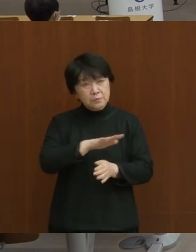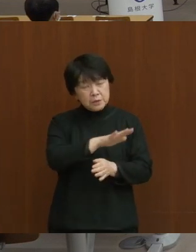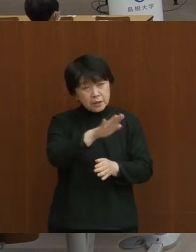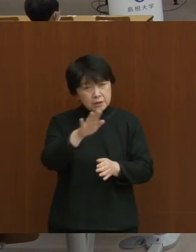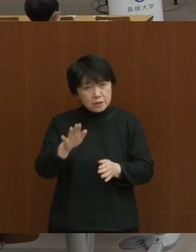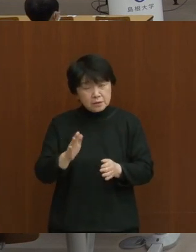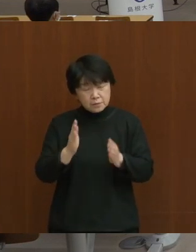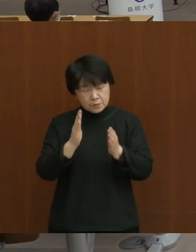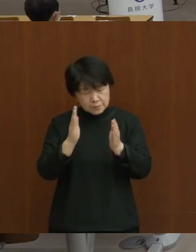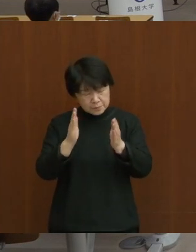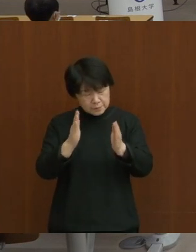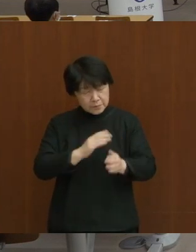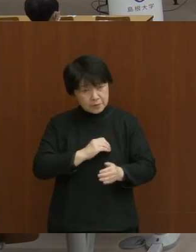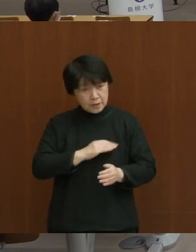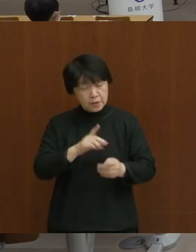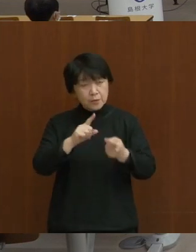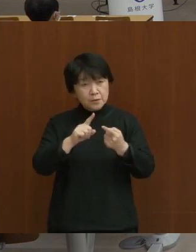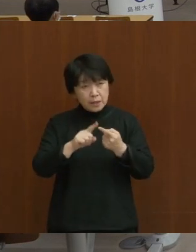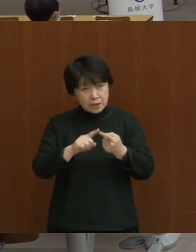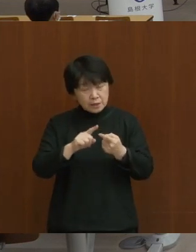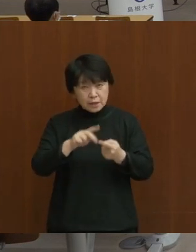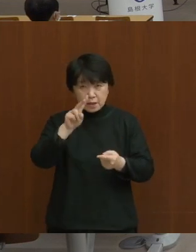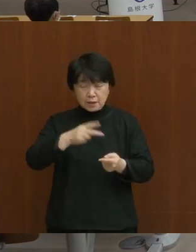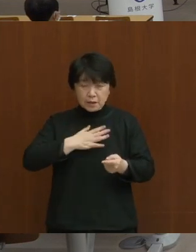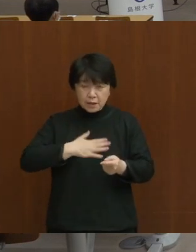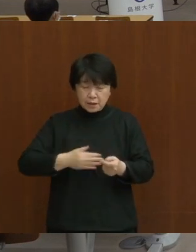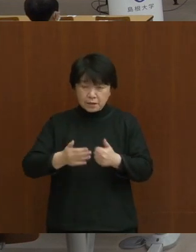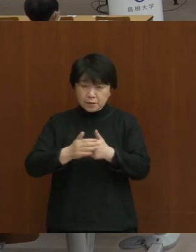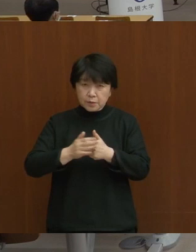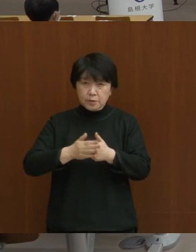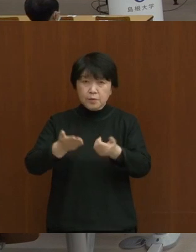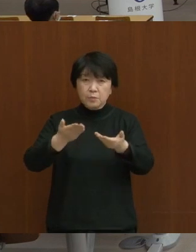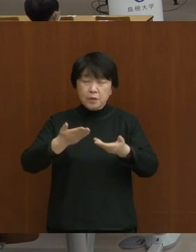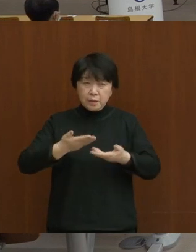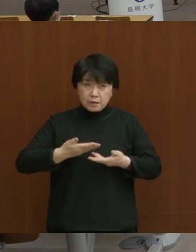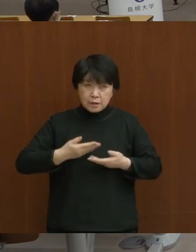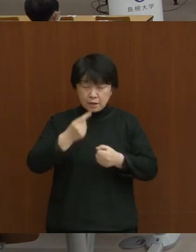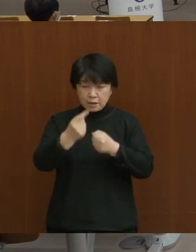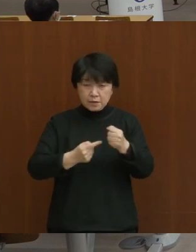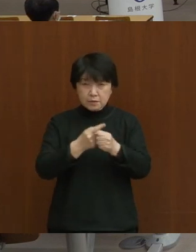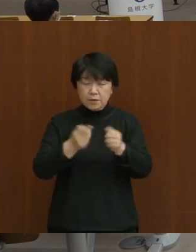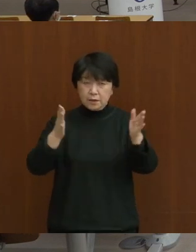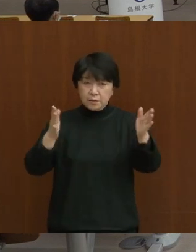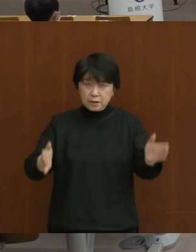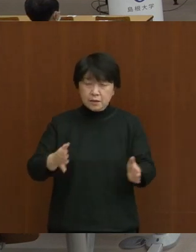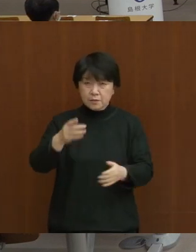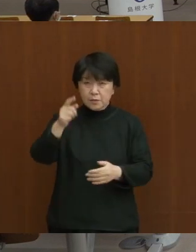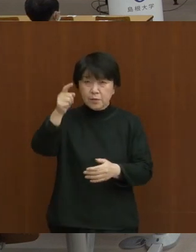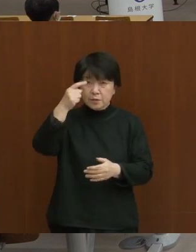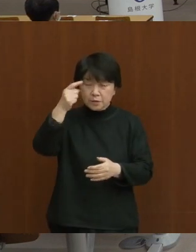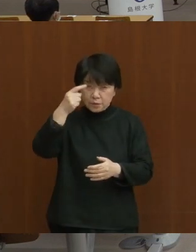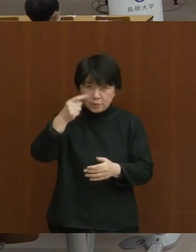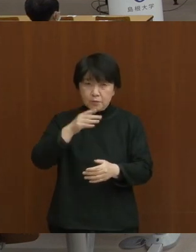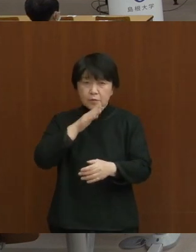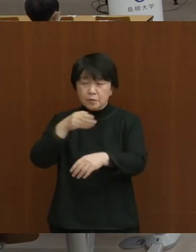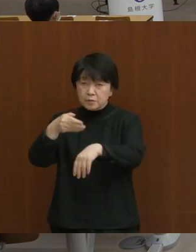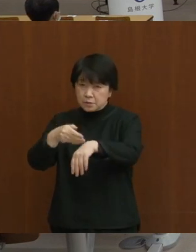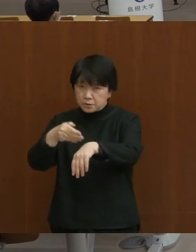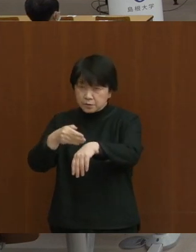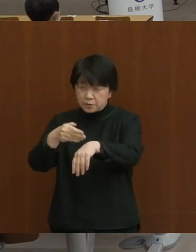な努力、ご理解とご協力により、年間の授業や実習が実施